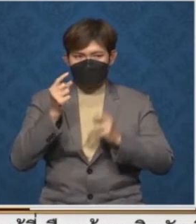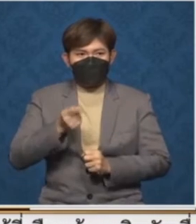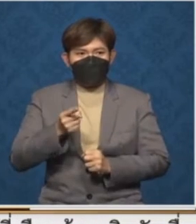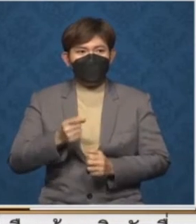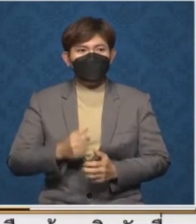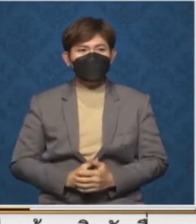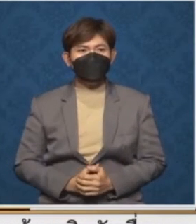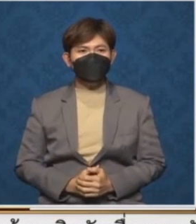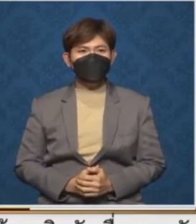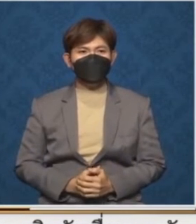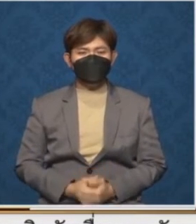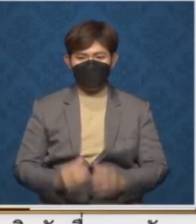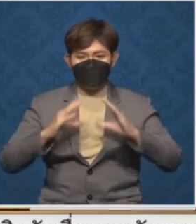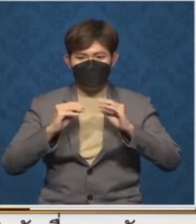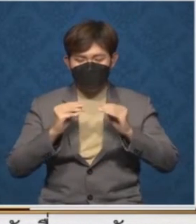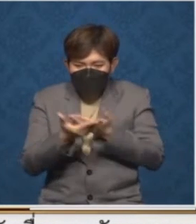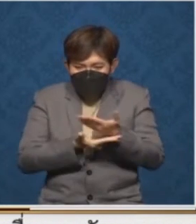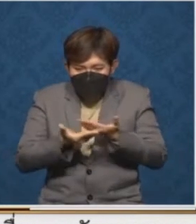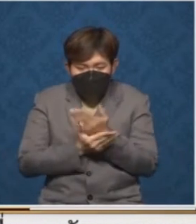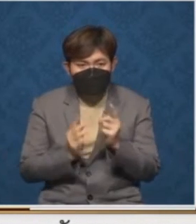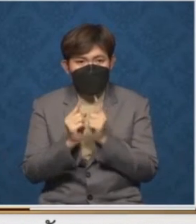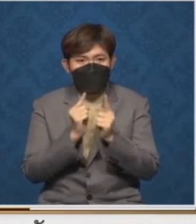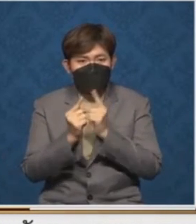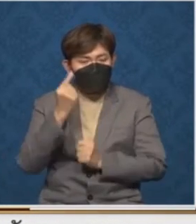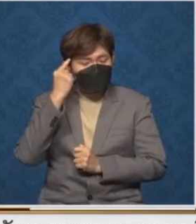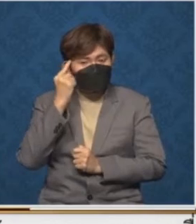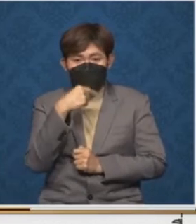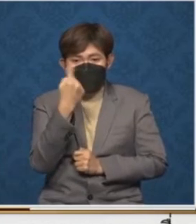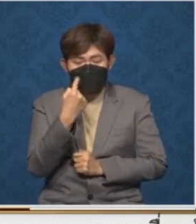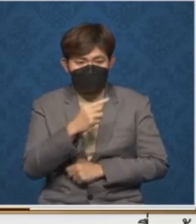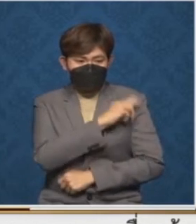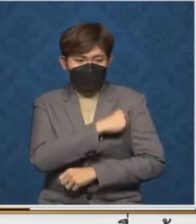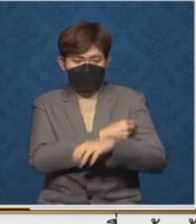การหาชุดตัวโควิดมาตงแต่ต้นไปดูแพตต่ไปครับ